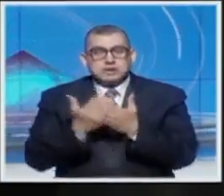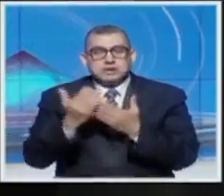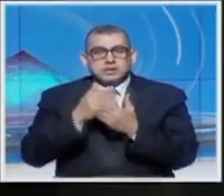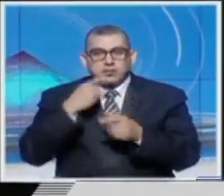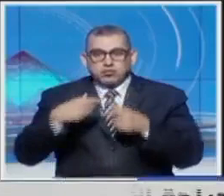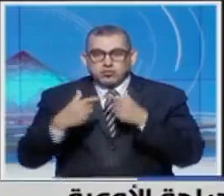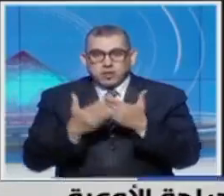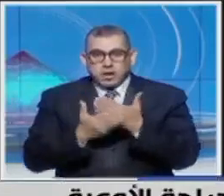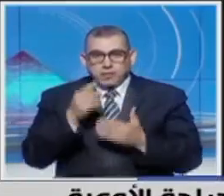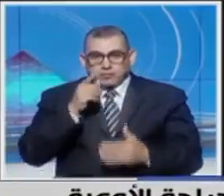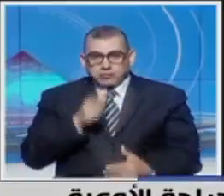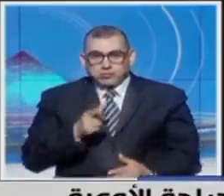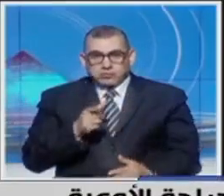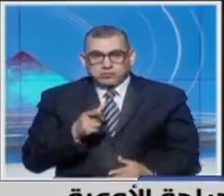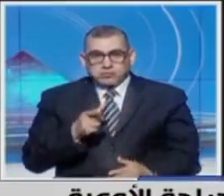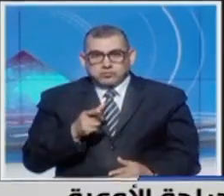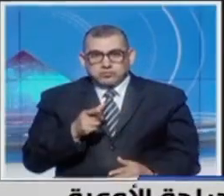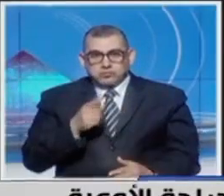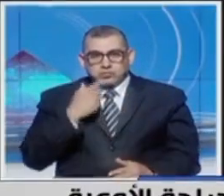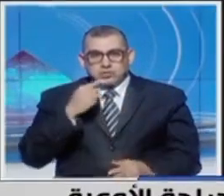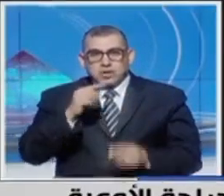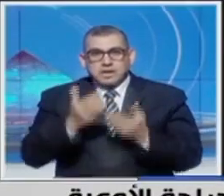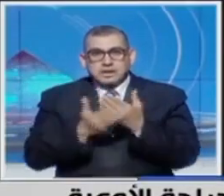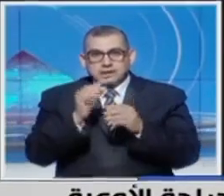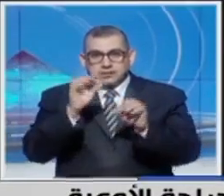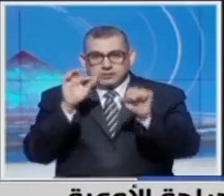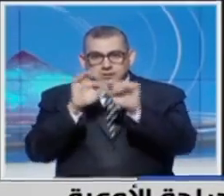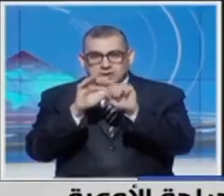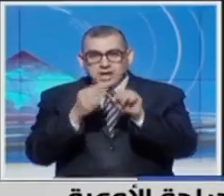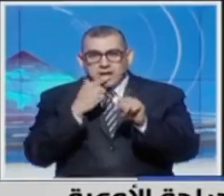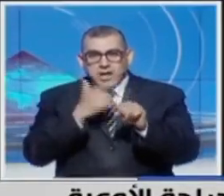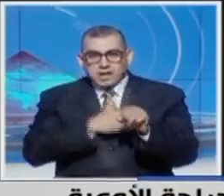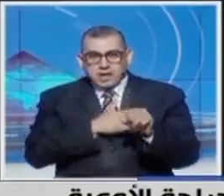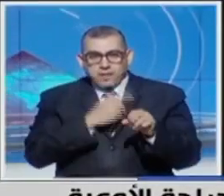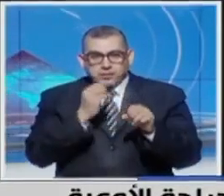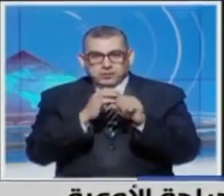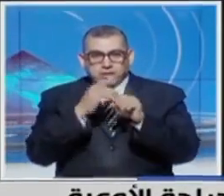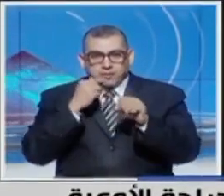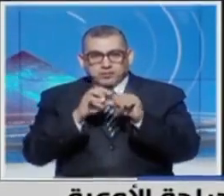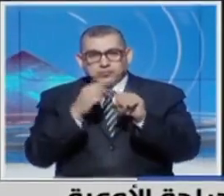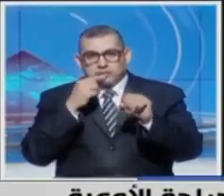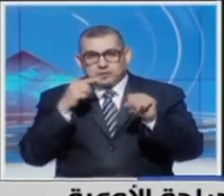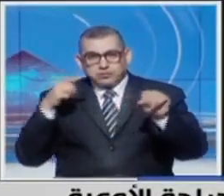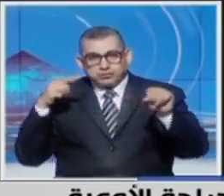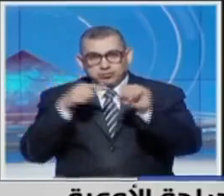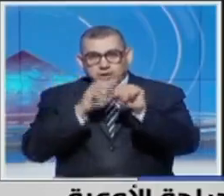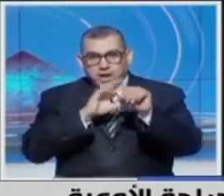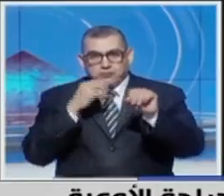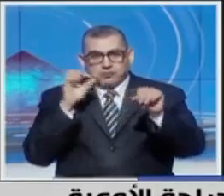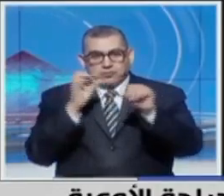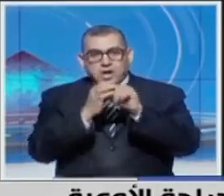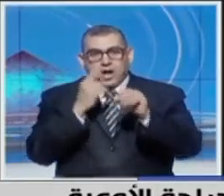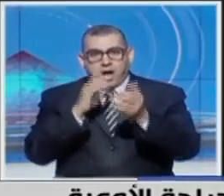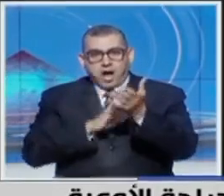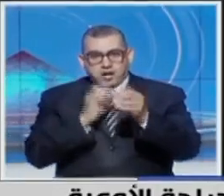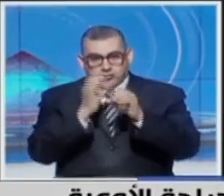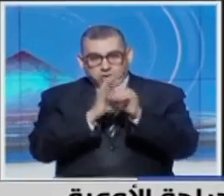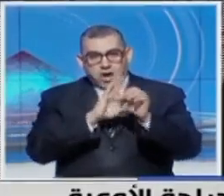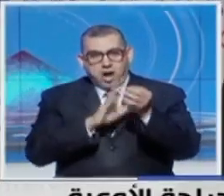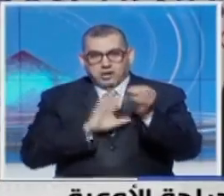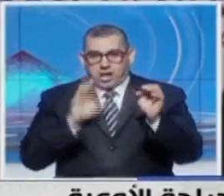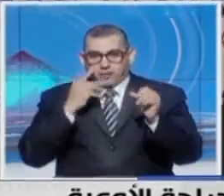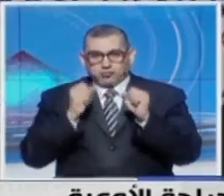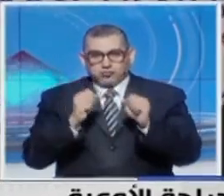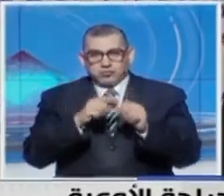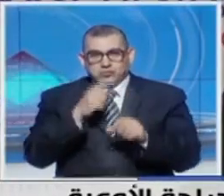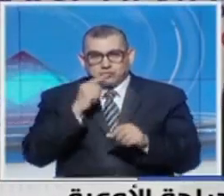التقنية الحديثة اللي هي استخدام الدعامات المغطاة اللي هي بتقلل نسب الخطورة على المريض أثناء